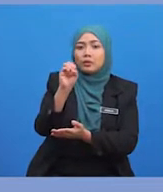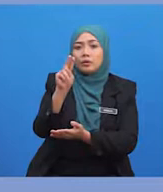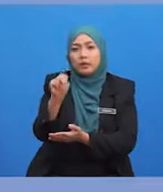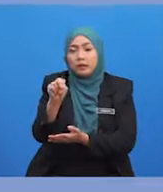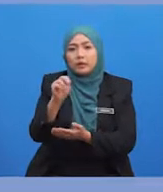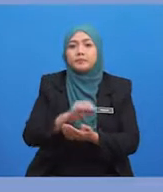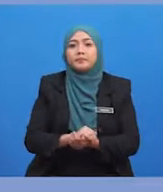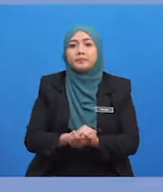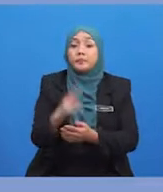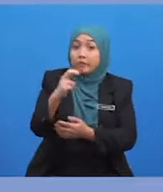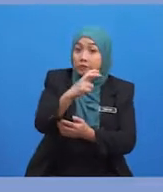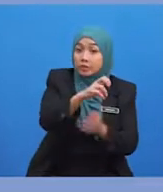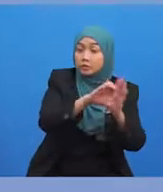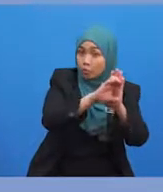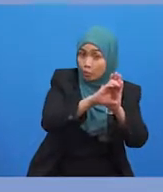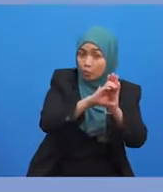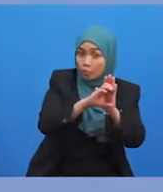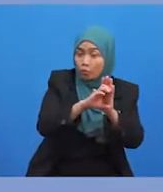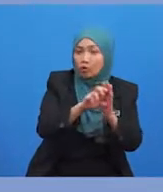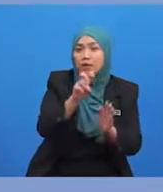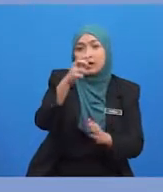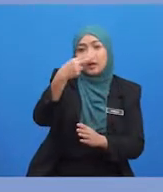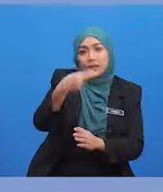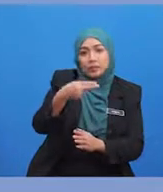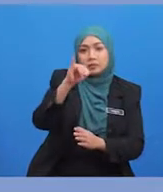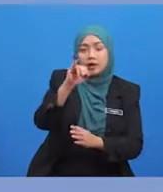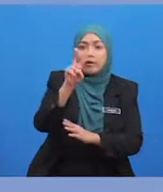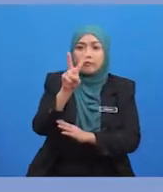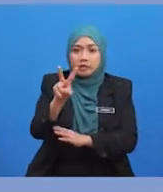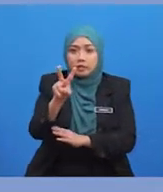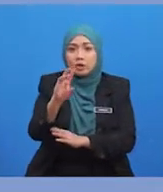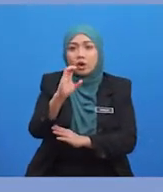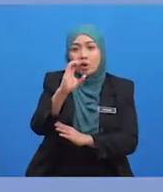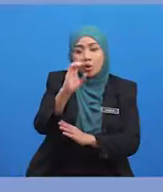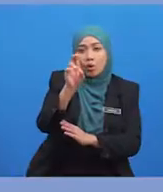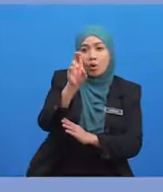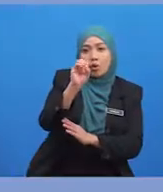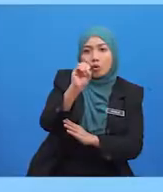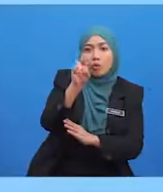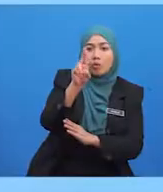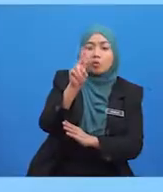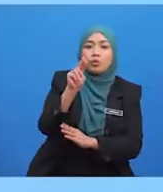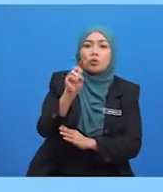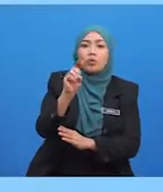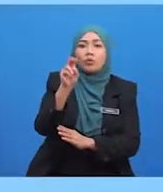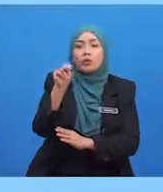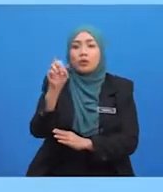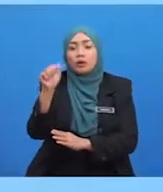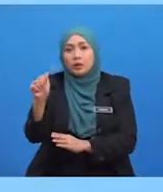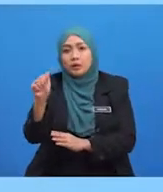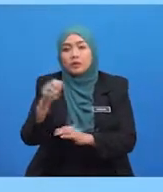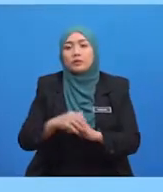ini sangat berbahaya kepada manusia dan boleh menyebabkan maut. Ini